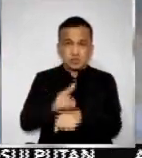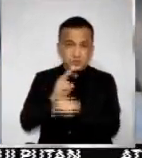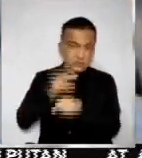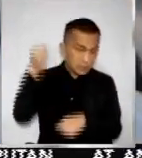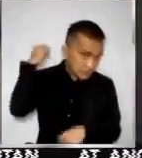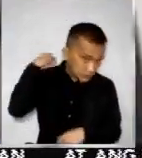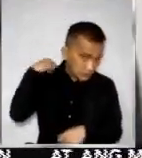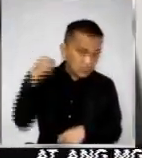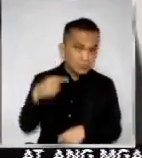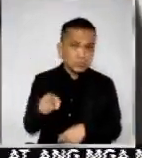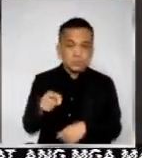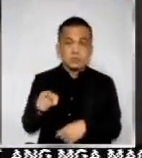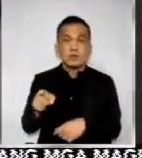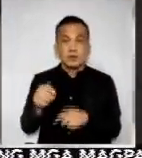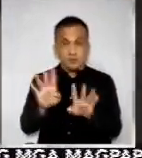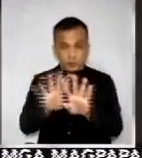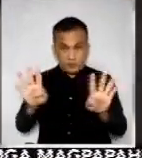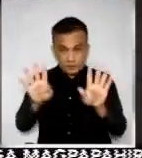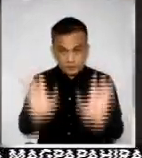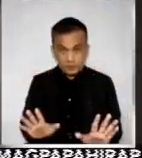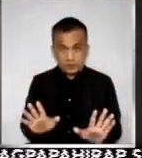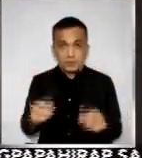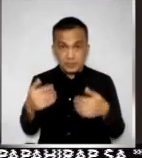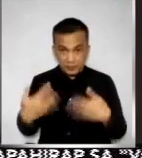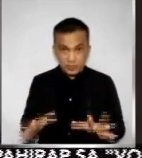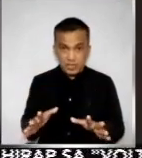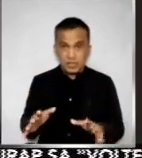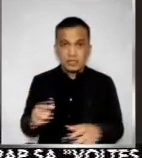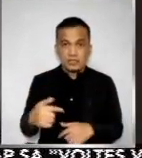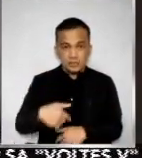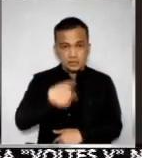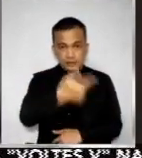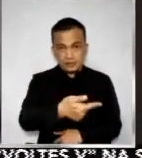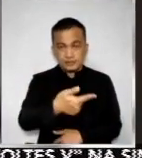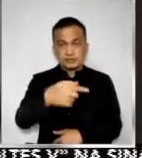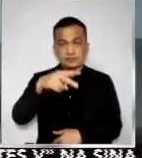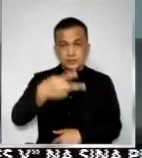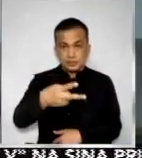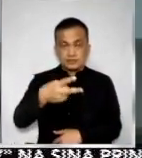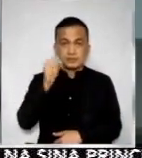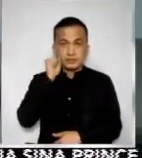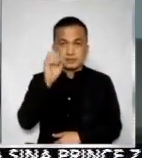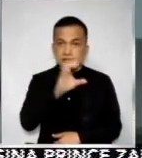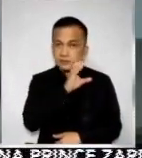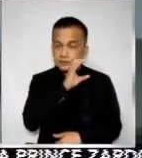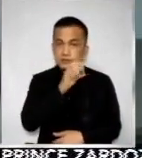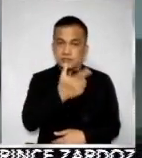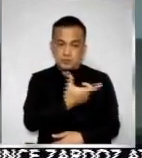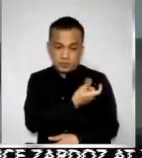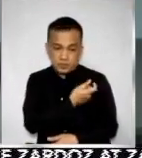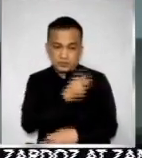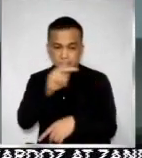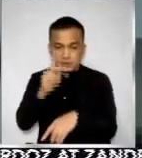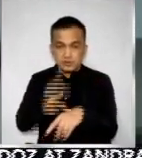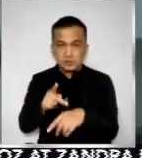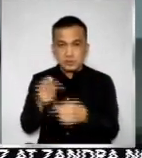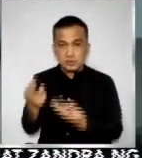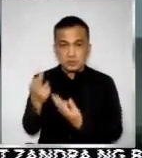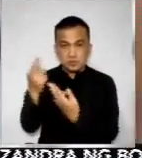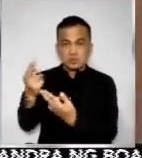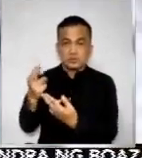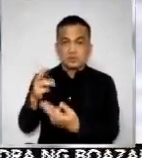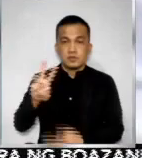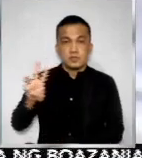medical workers, ang mga senior citizen ang sunod na target na bakunahan sa Pilipinas base sa rekomendasyon ng World Health